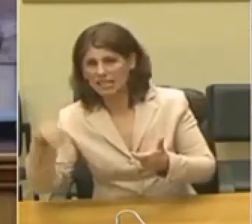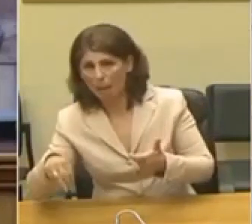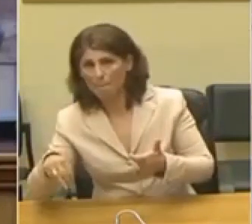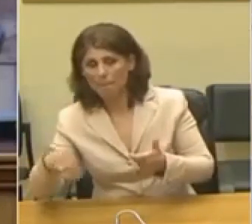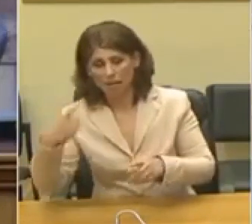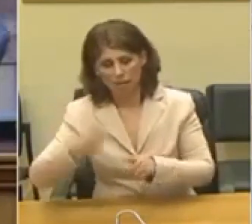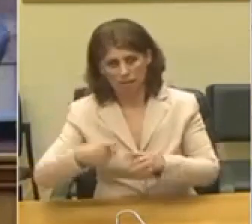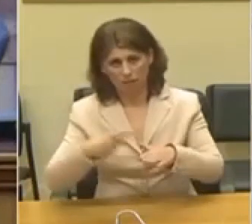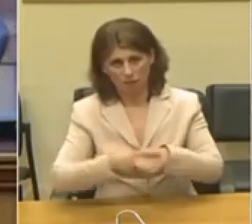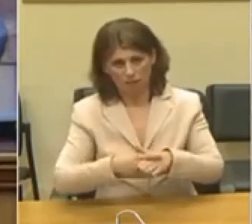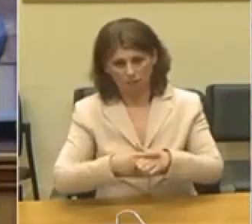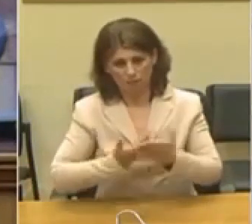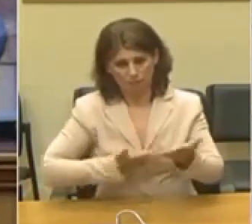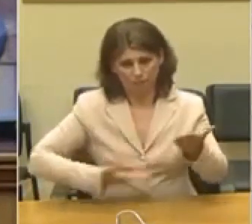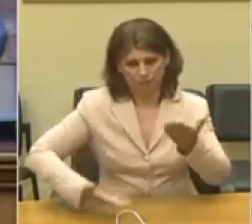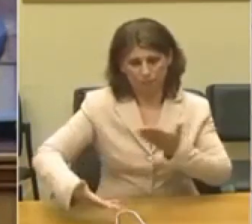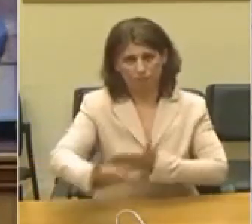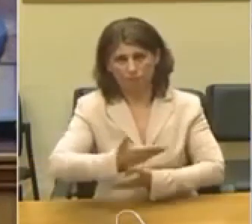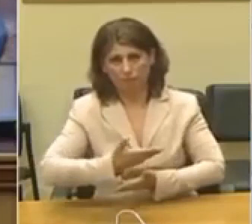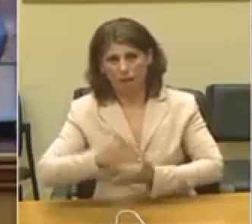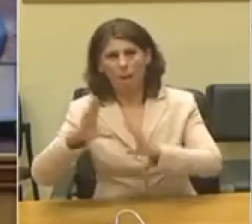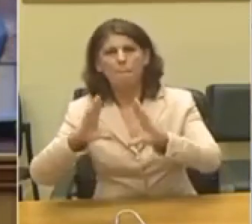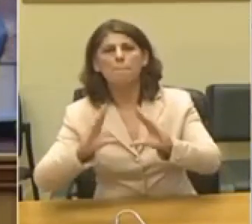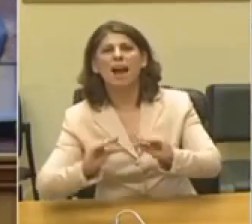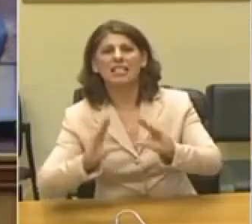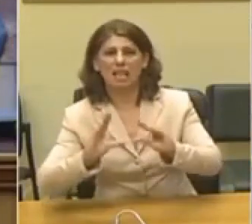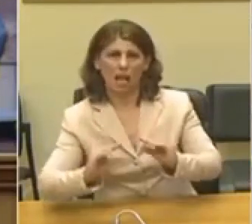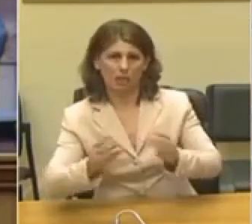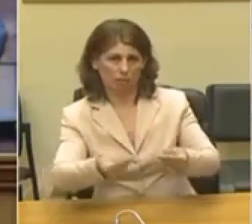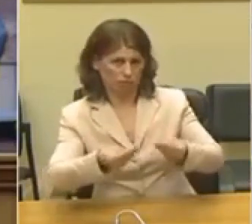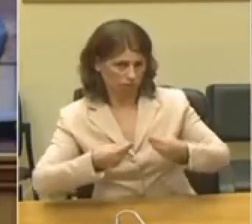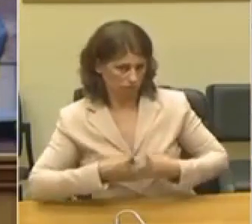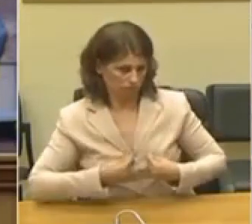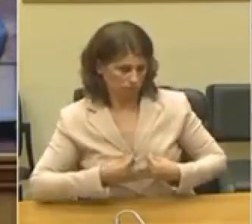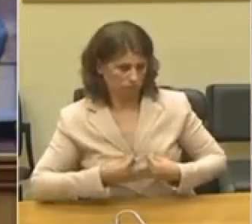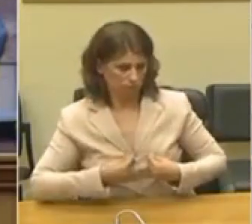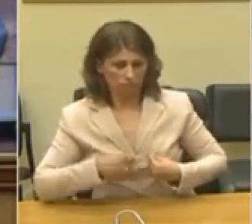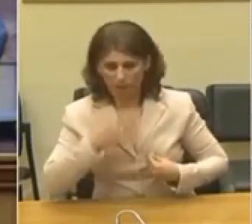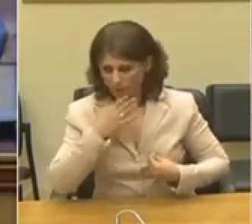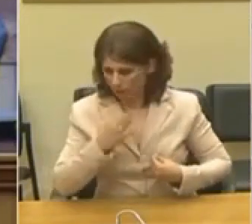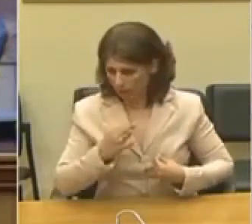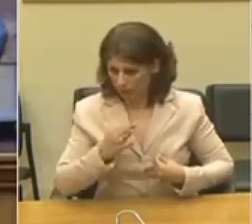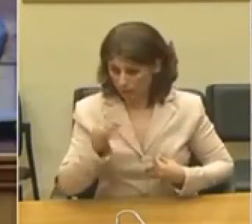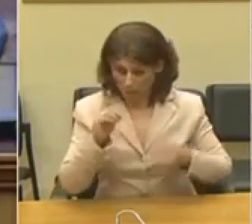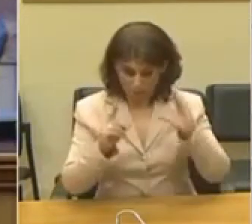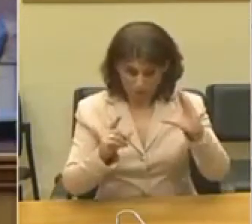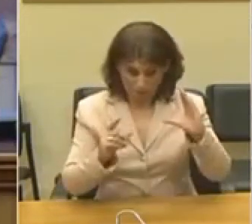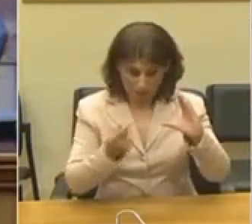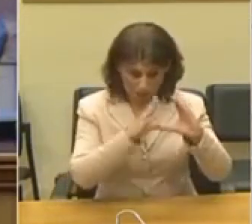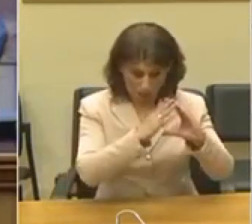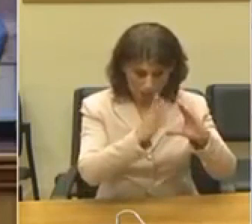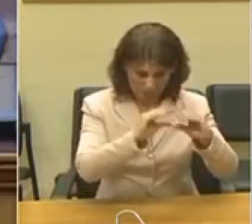Σε αντάλλαγμα έχουμε το cash buffer, το μαξιλάρι. Από τη μια πλευρά λοιπόν έχουμε λεφτά, από την